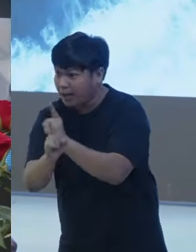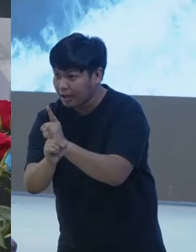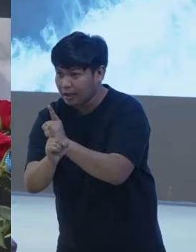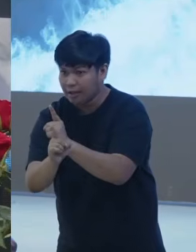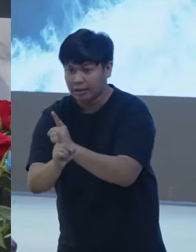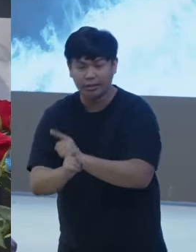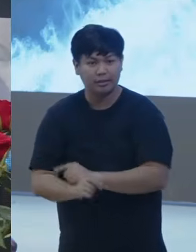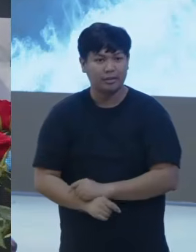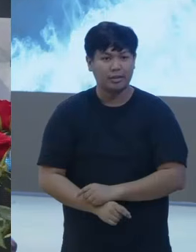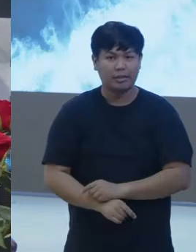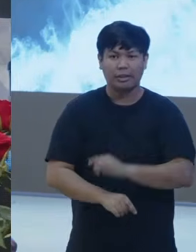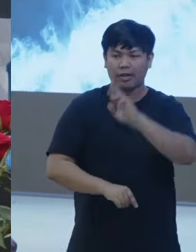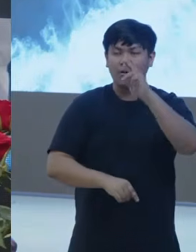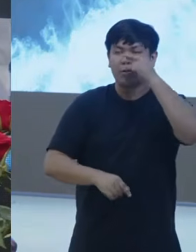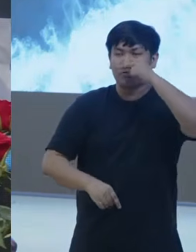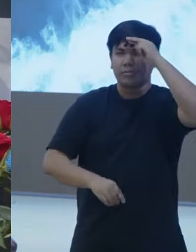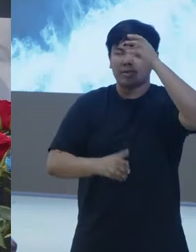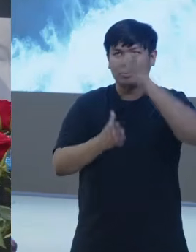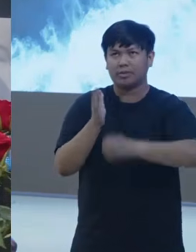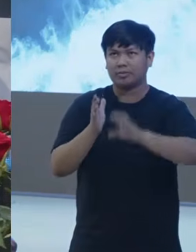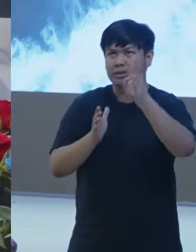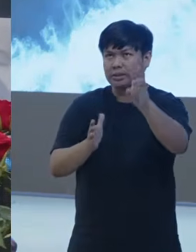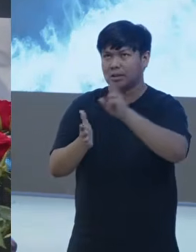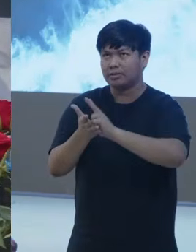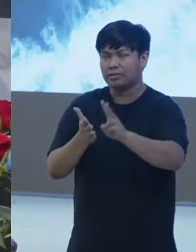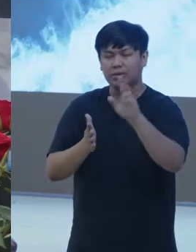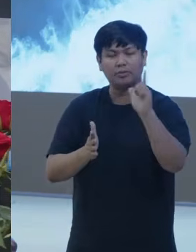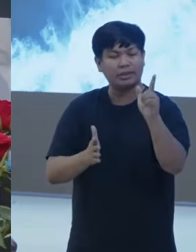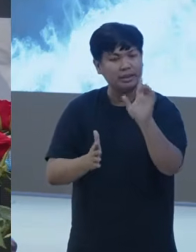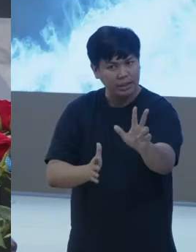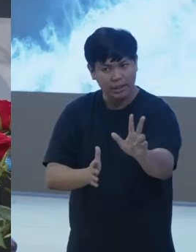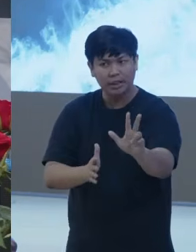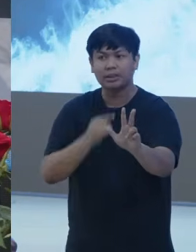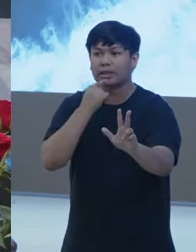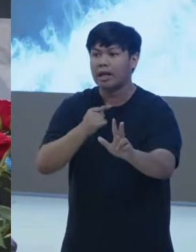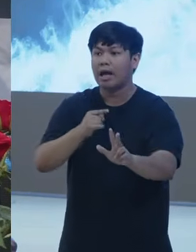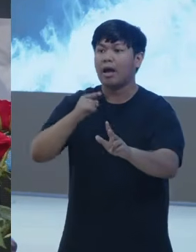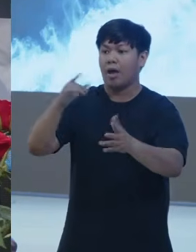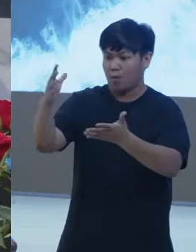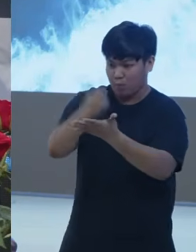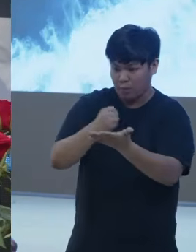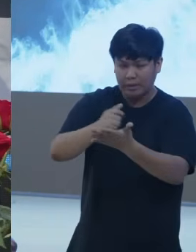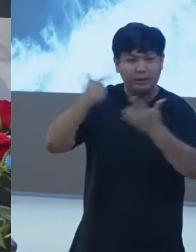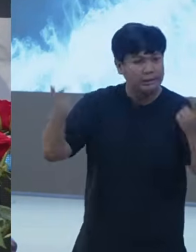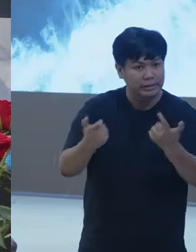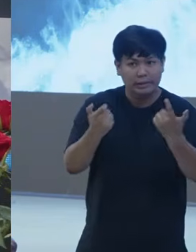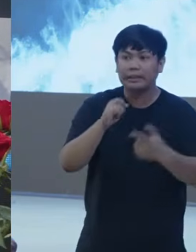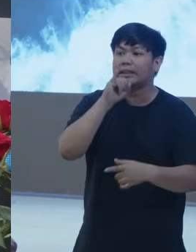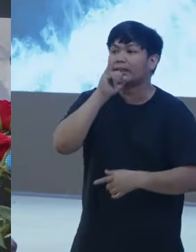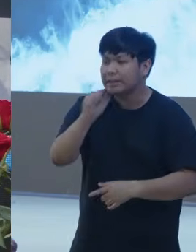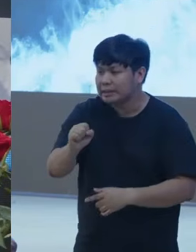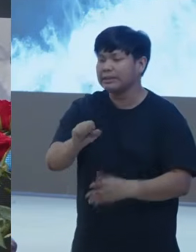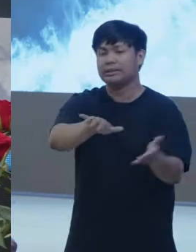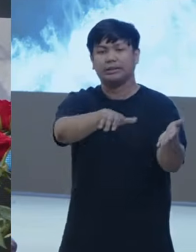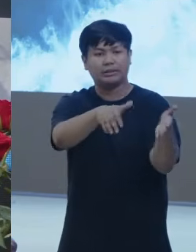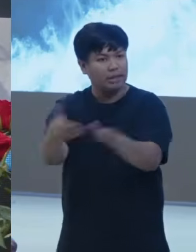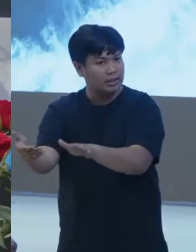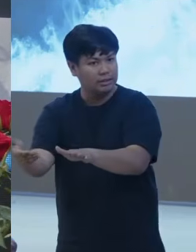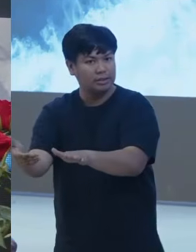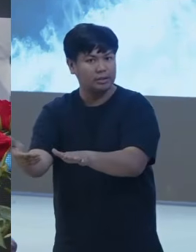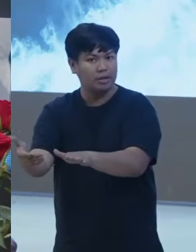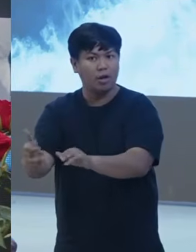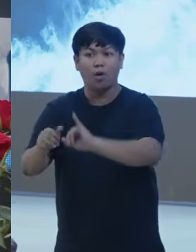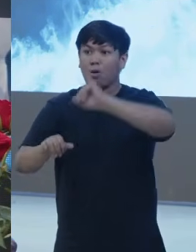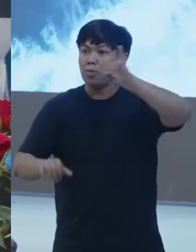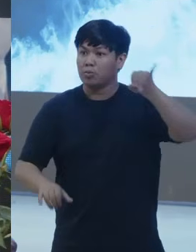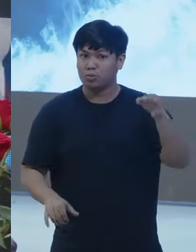So, siguro naging masigasig siya. Ang buong inaasahan niya ay itong mga taga Nineveh